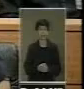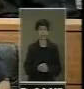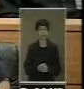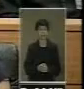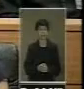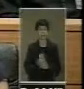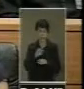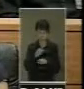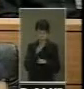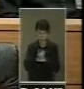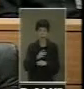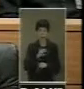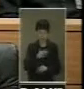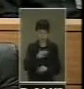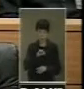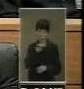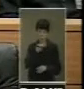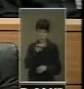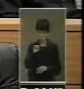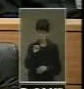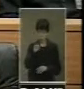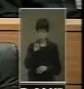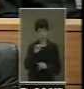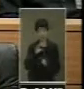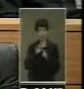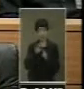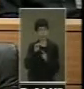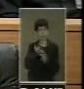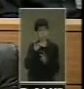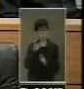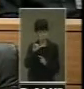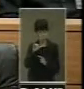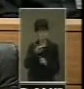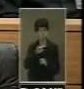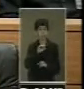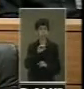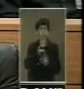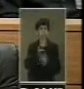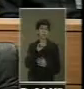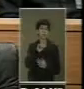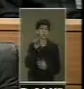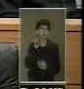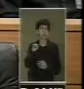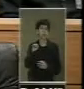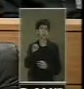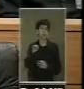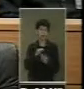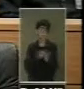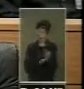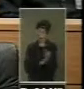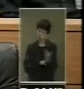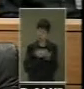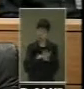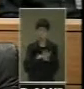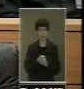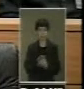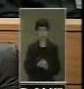ท่านประธานครับผมสส.สุนัยจุลพงศธรครับเป็นสมาชิกสภาผู้แทนราษฎรมาหลายสมัยแ